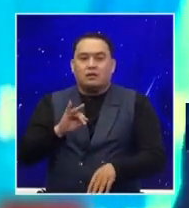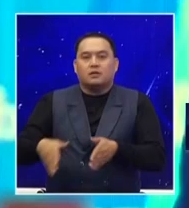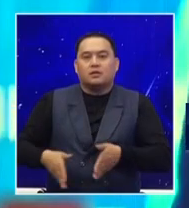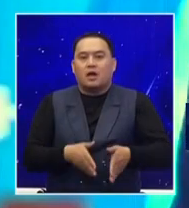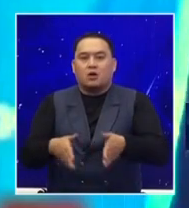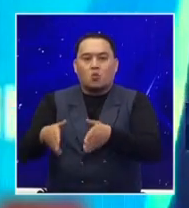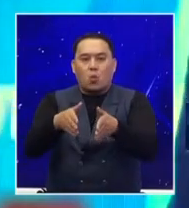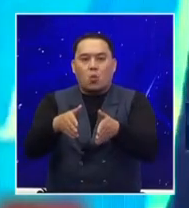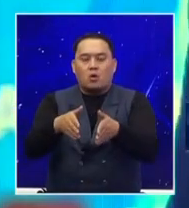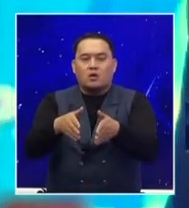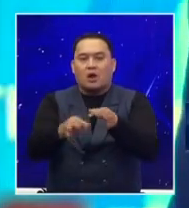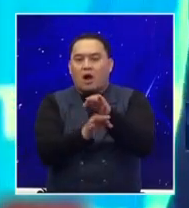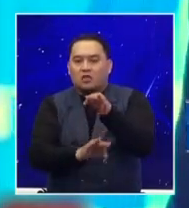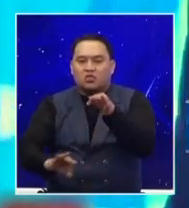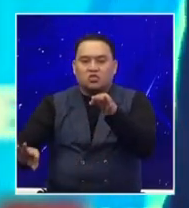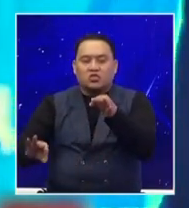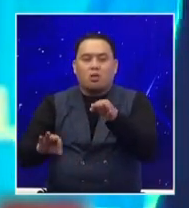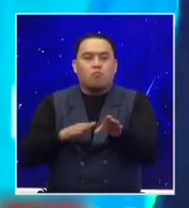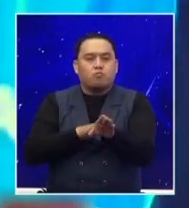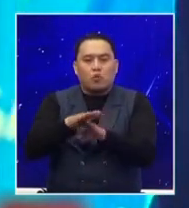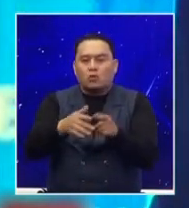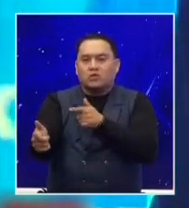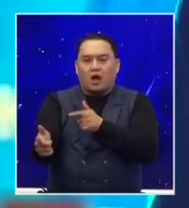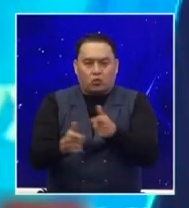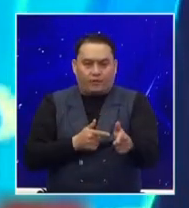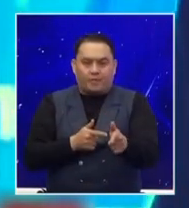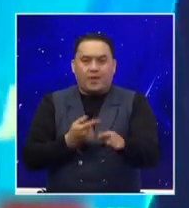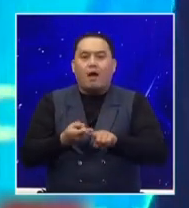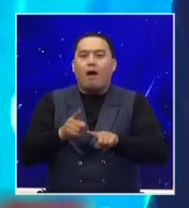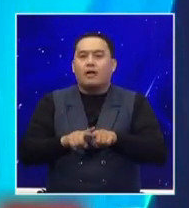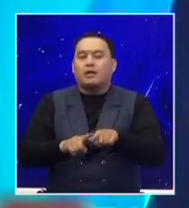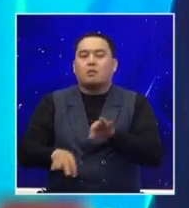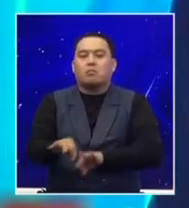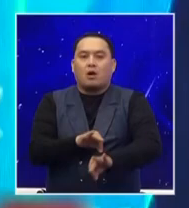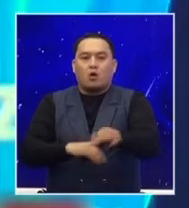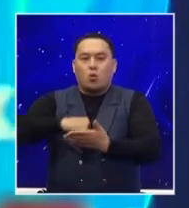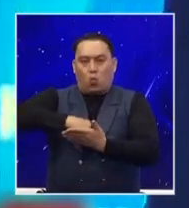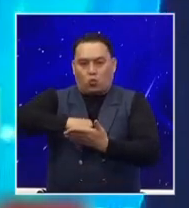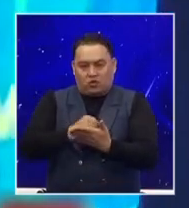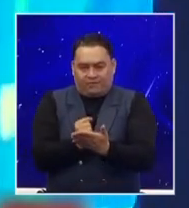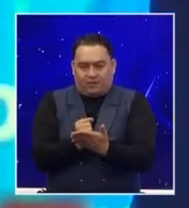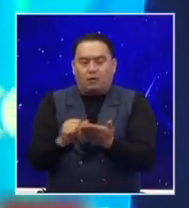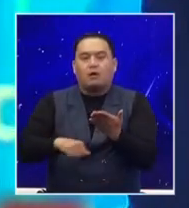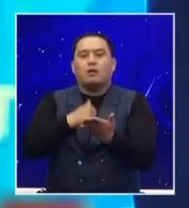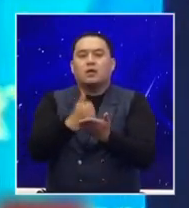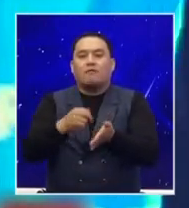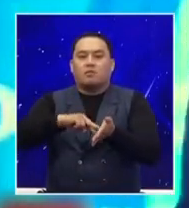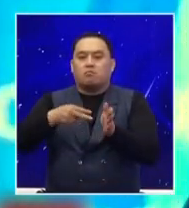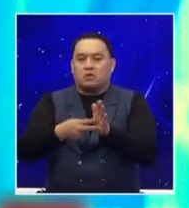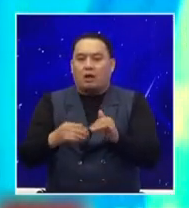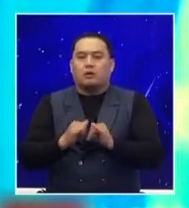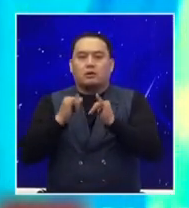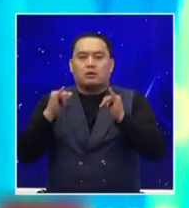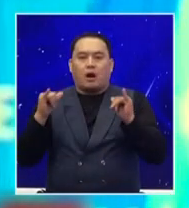дороги, очистные сооружения. Полностью готов этот проект, утвердили его генеральный план